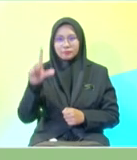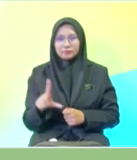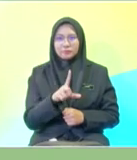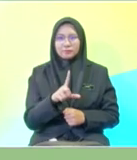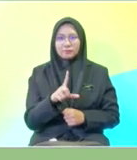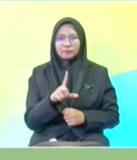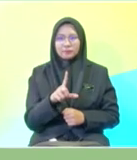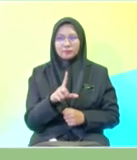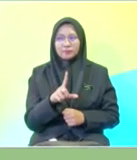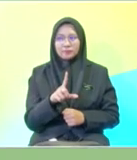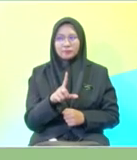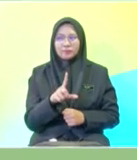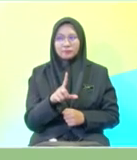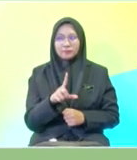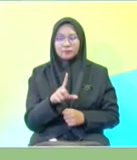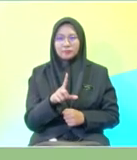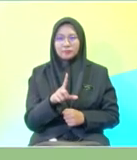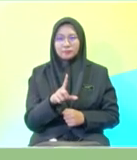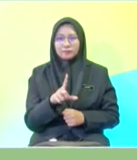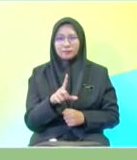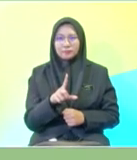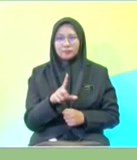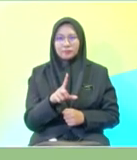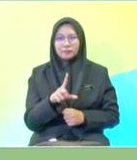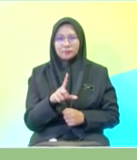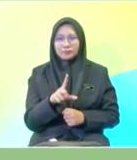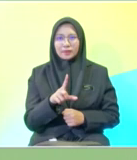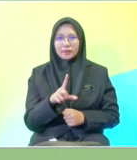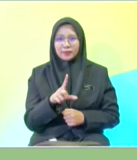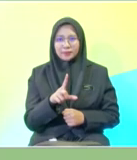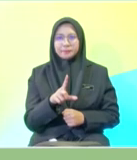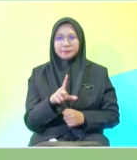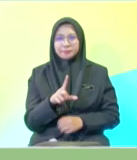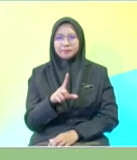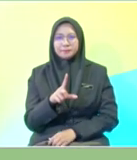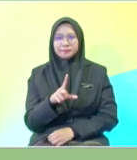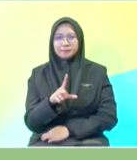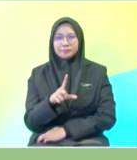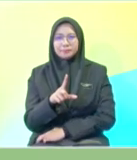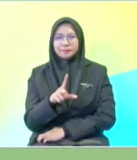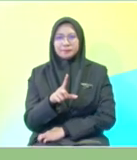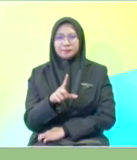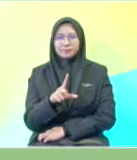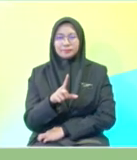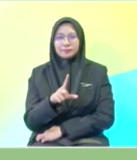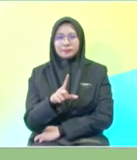dimasukkan ke dalam huruf bacaan dia ke dalam huruf ro dan lam tadi